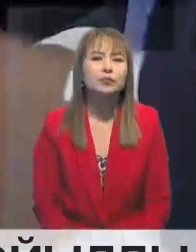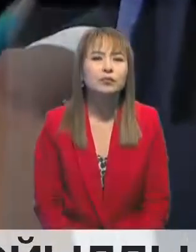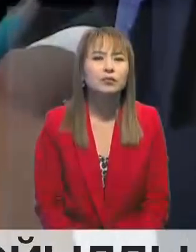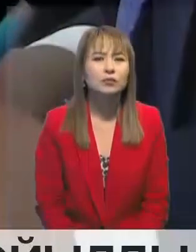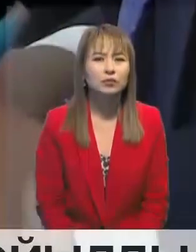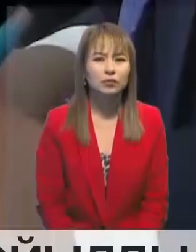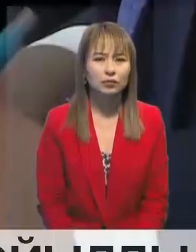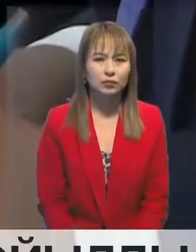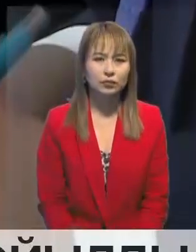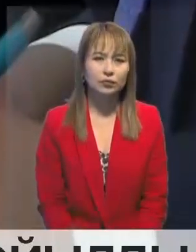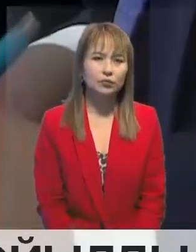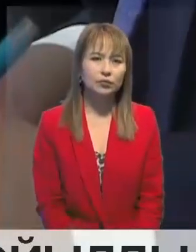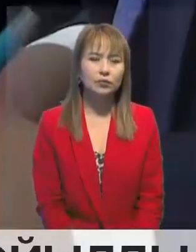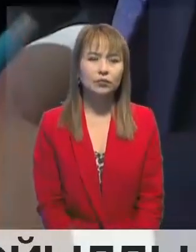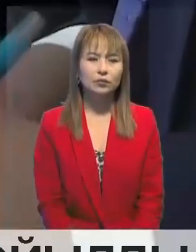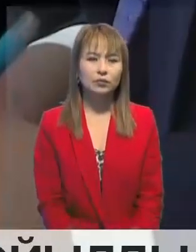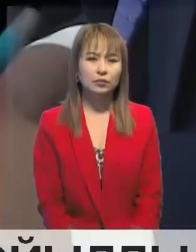көрсетті.